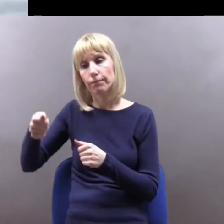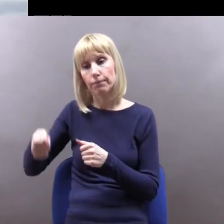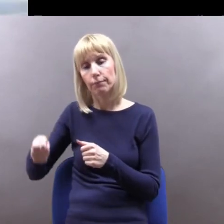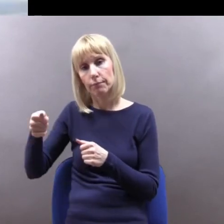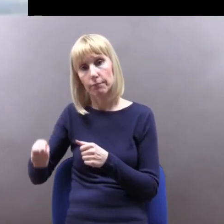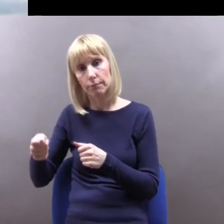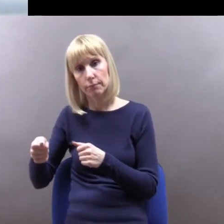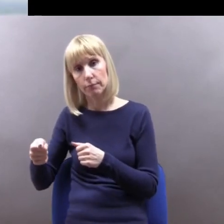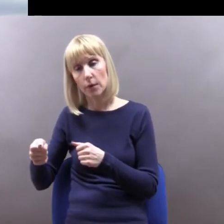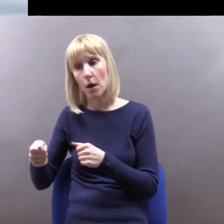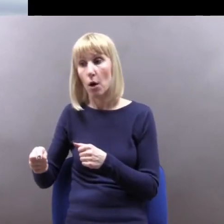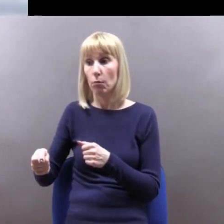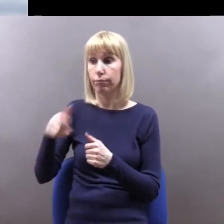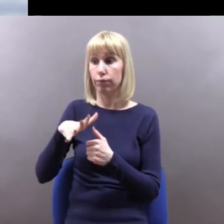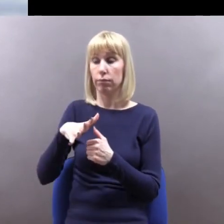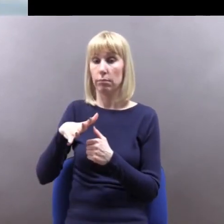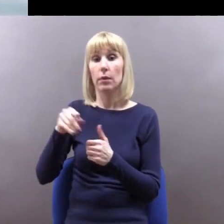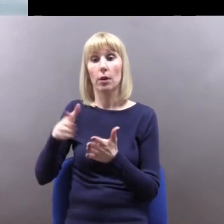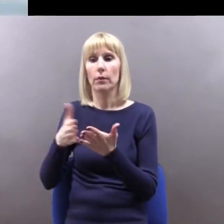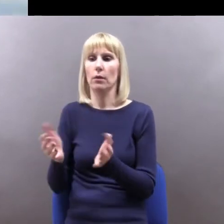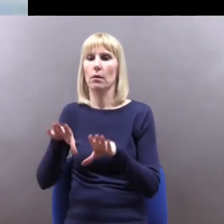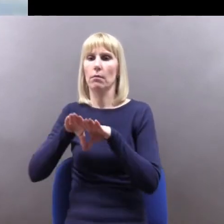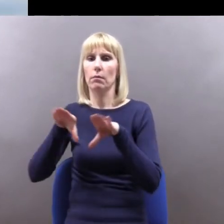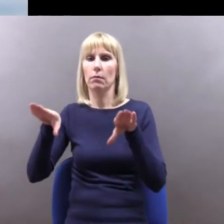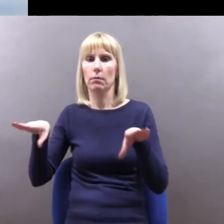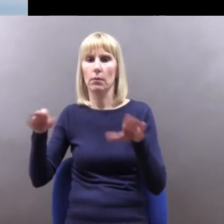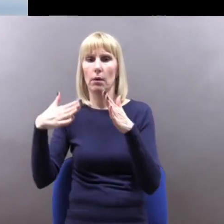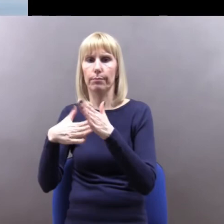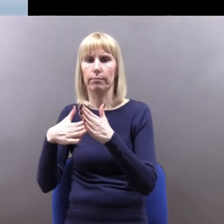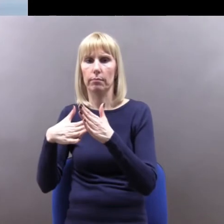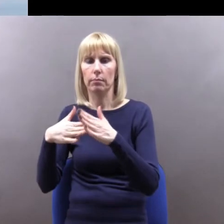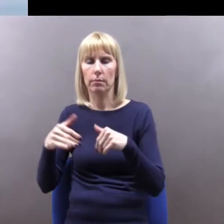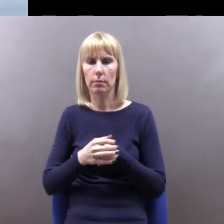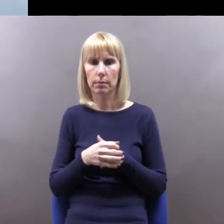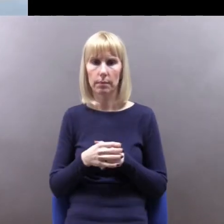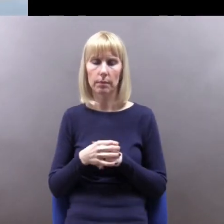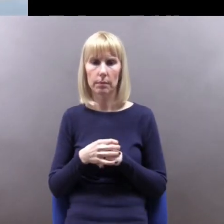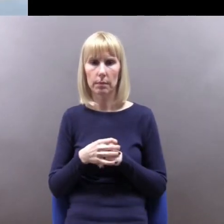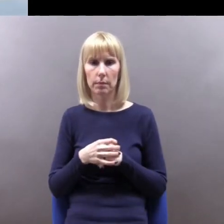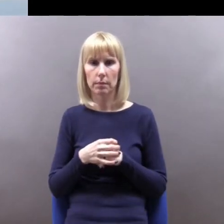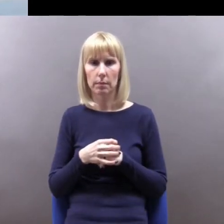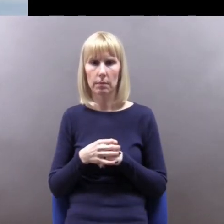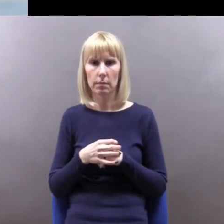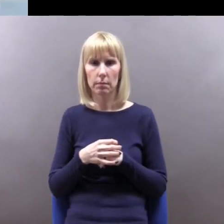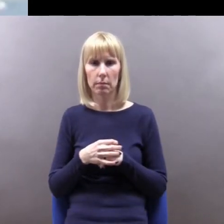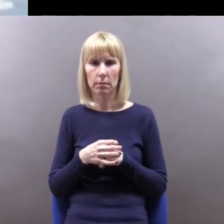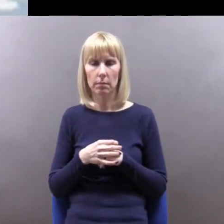wciągać, puszcza przycisk, wciągnął go tylko kawałek. To jest taka znowu